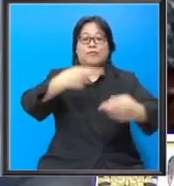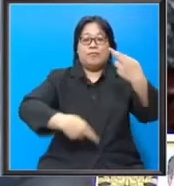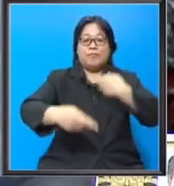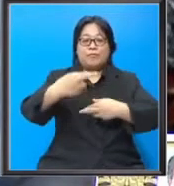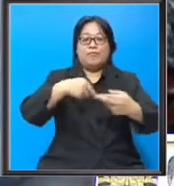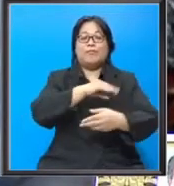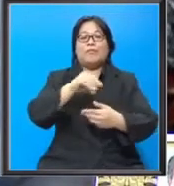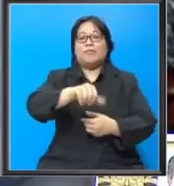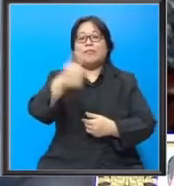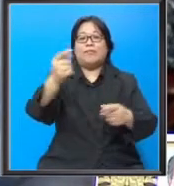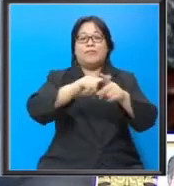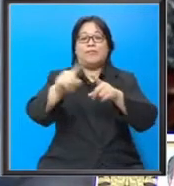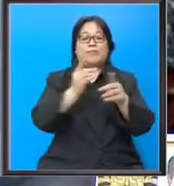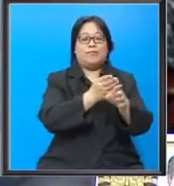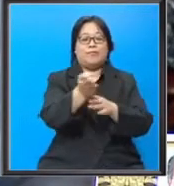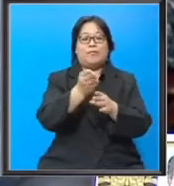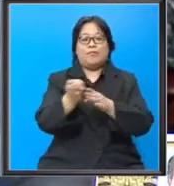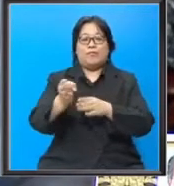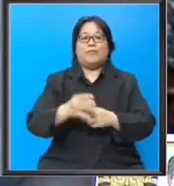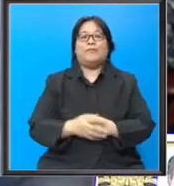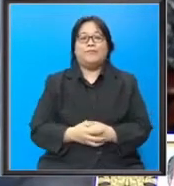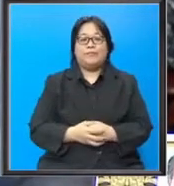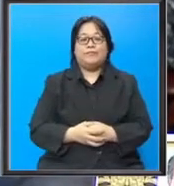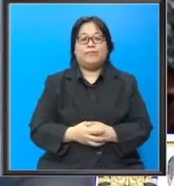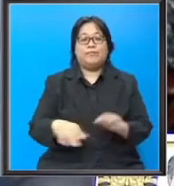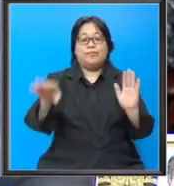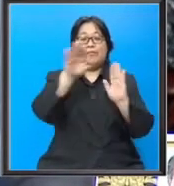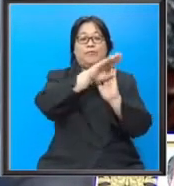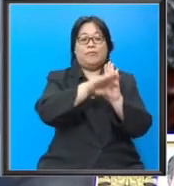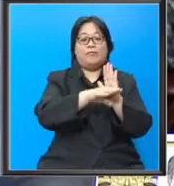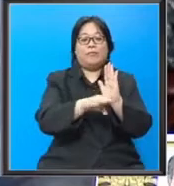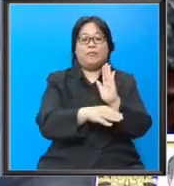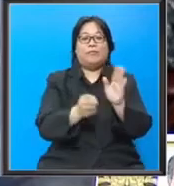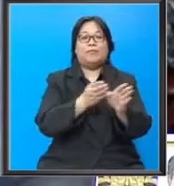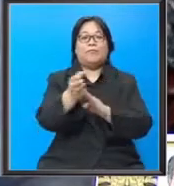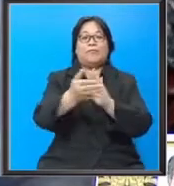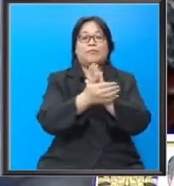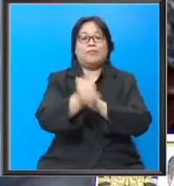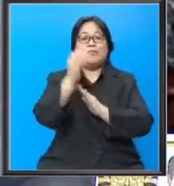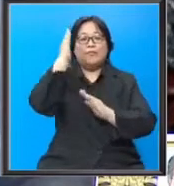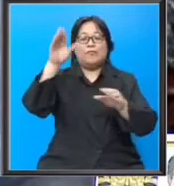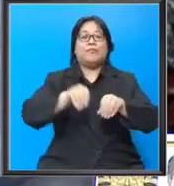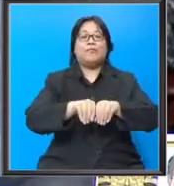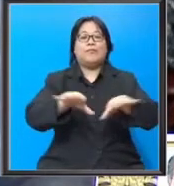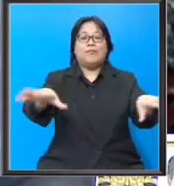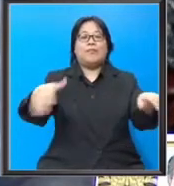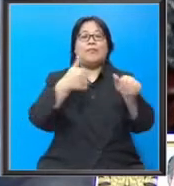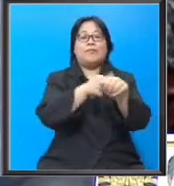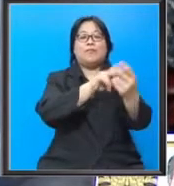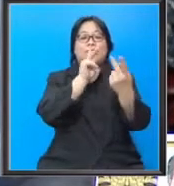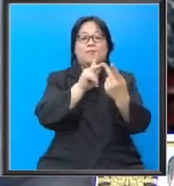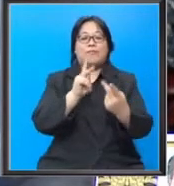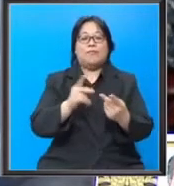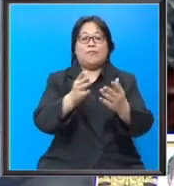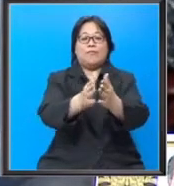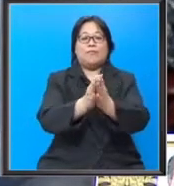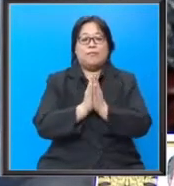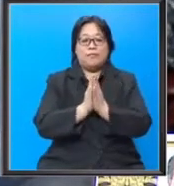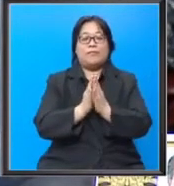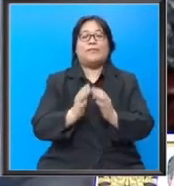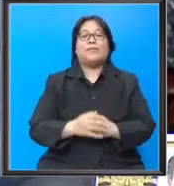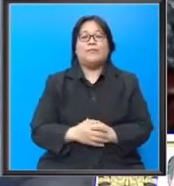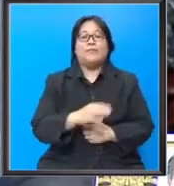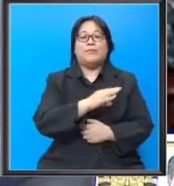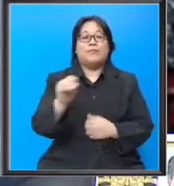pelbagai bidang lain yang sedang dikenal pasti senarai bidang kemahiran tersebut akan diperluas mengikut kesesuaian permintaan